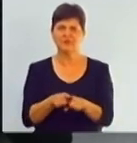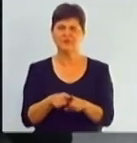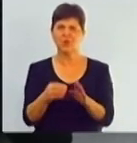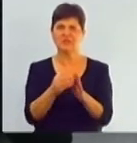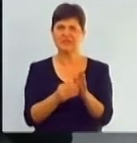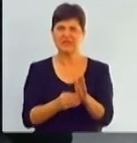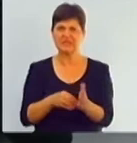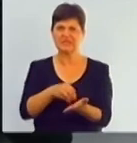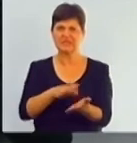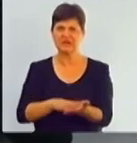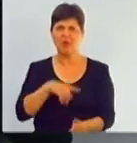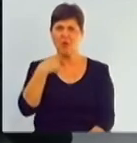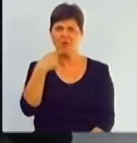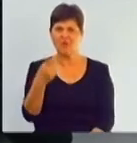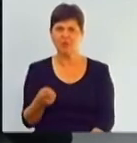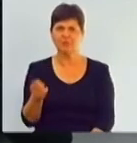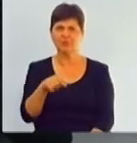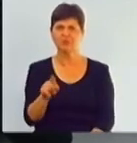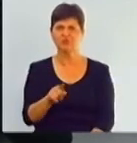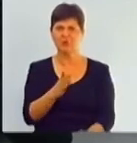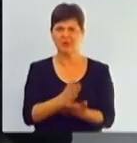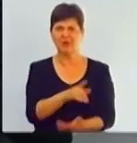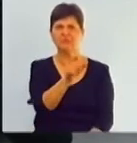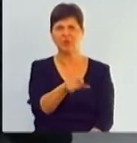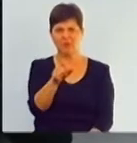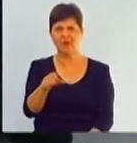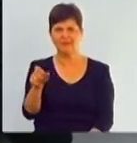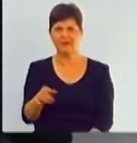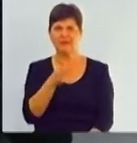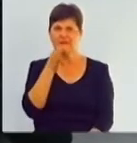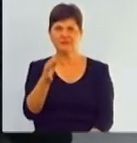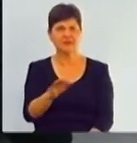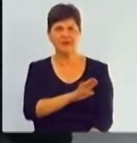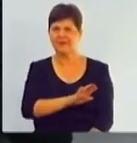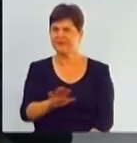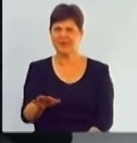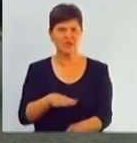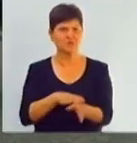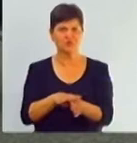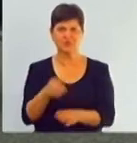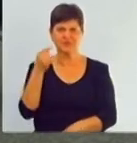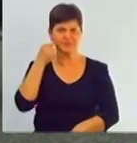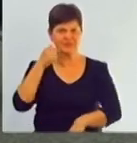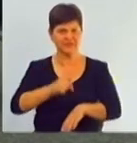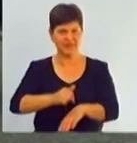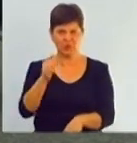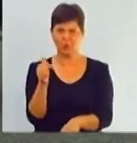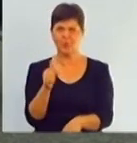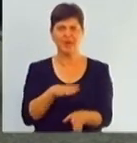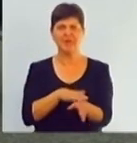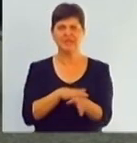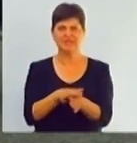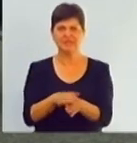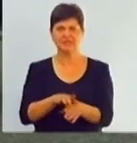те, що певні громадяни, скажімо так, не зовсім свідомі, все рівно здійснюють ті